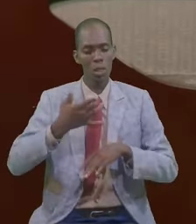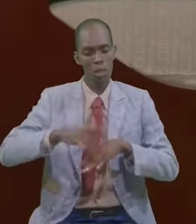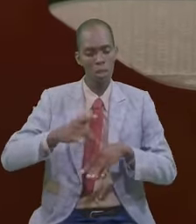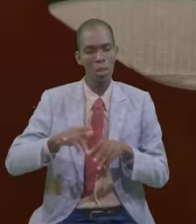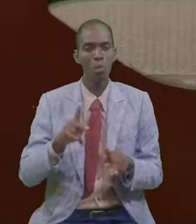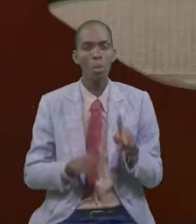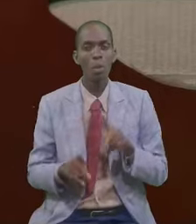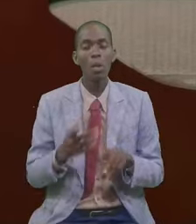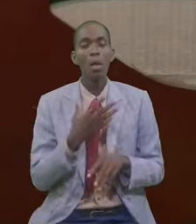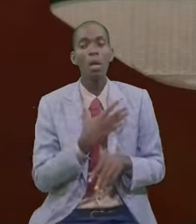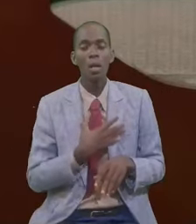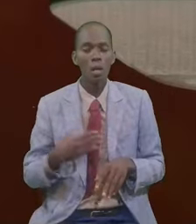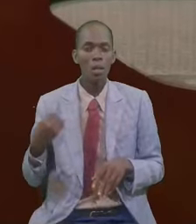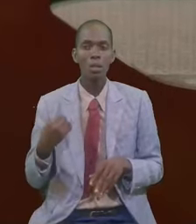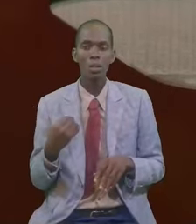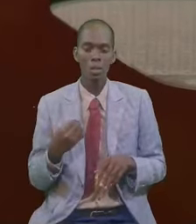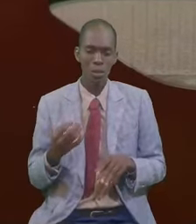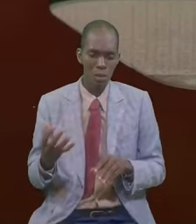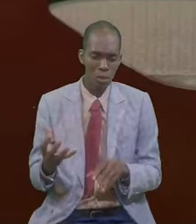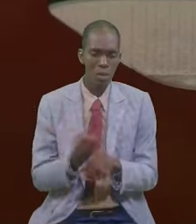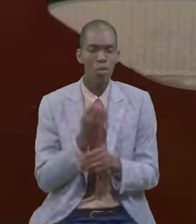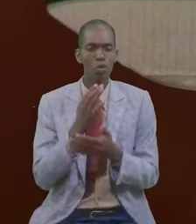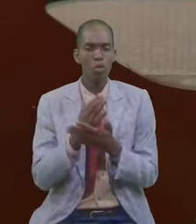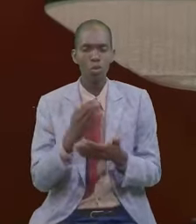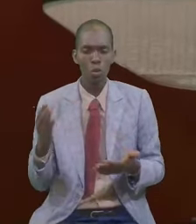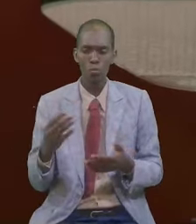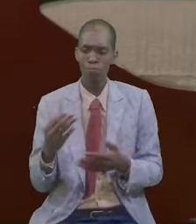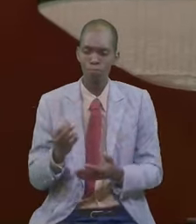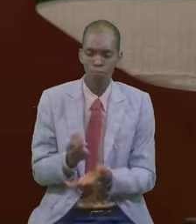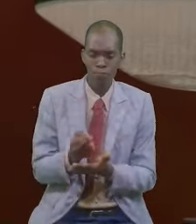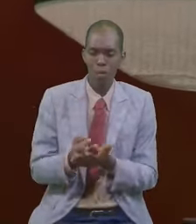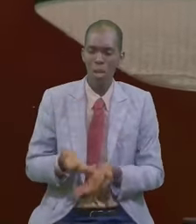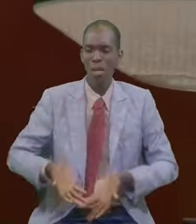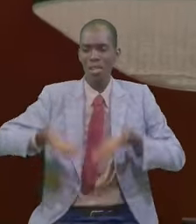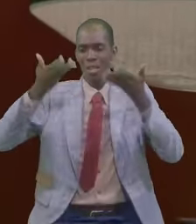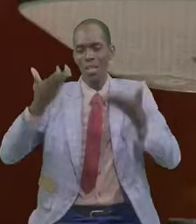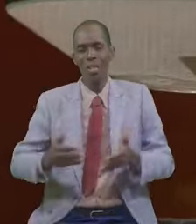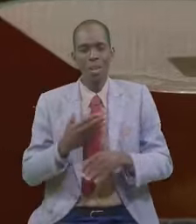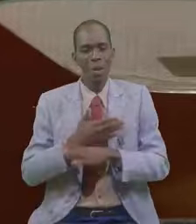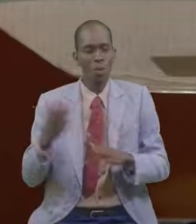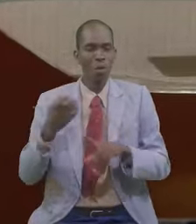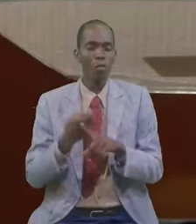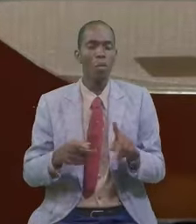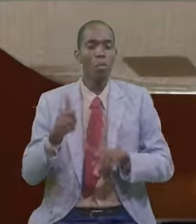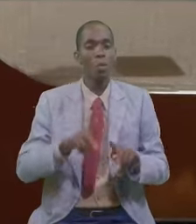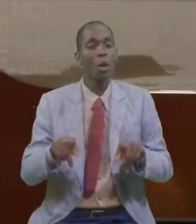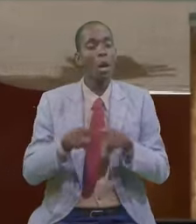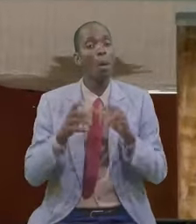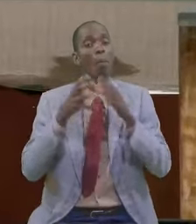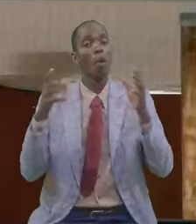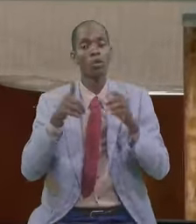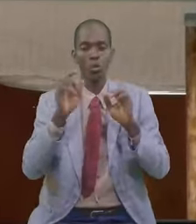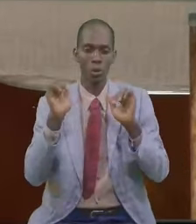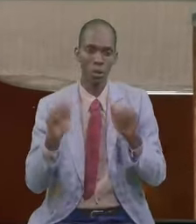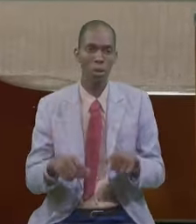aux personnes nues. Et nous devons ôter leur fardeau financier aussi possible que